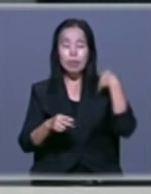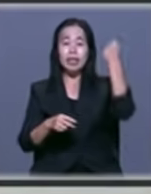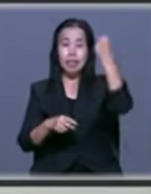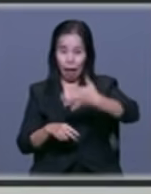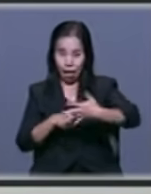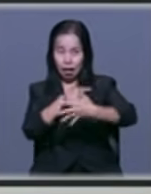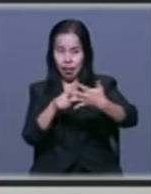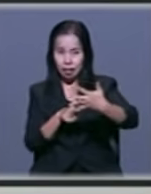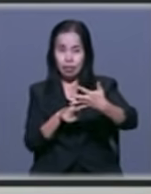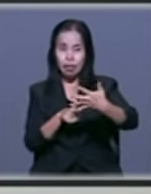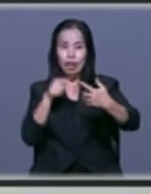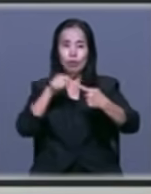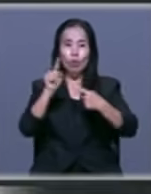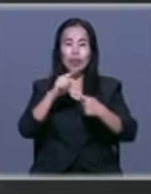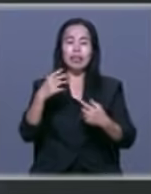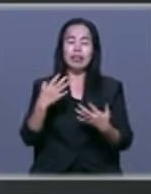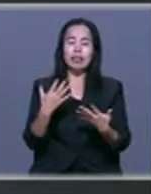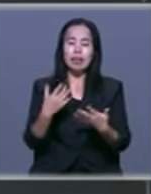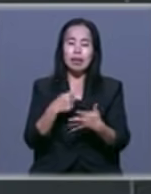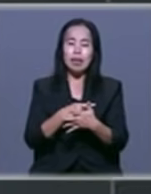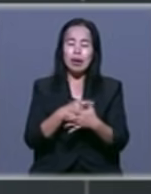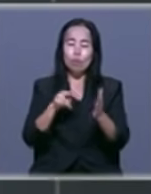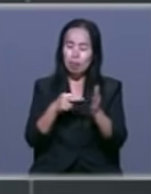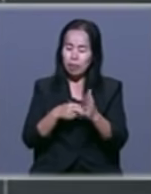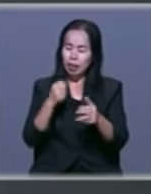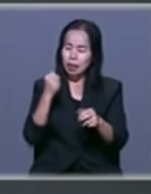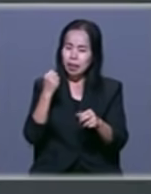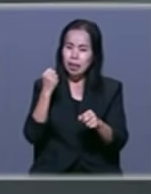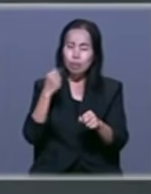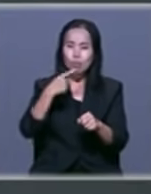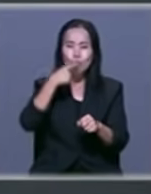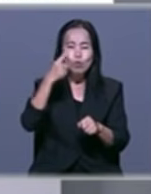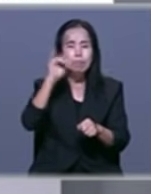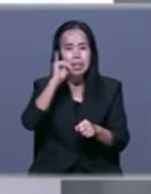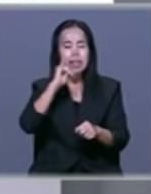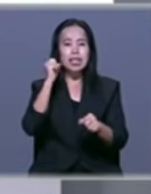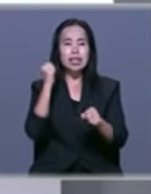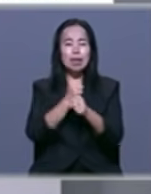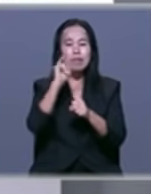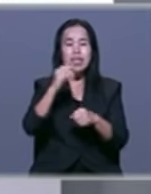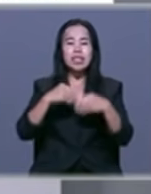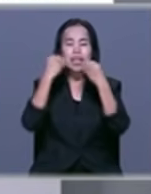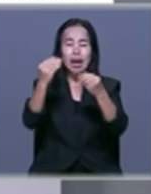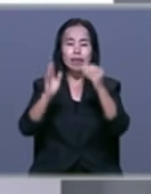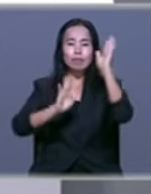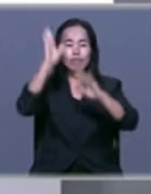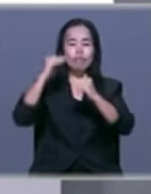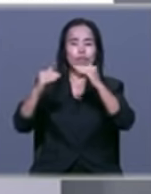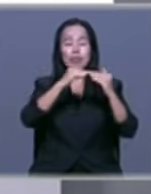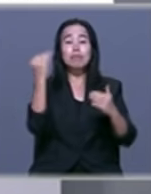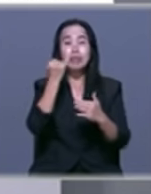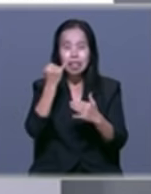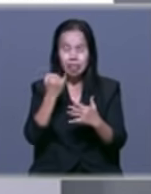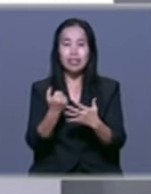เป็นอย่าเป็นแบบบ่อนทำลายอะไรนะบ่อนทำลายการปกครองระบอบประชาธิปไตยไม่คือคล้ายๆกับว่าอันนี้